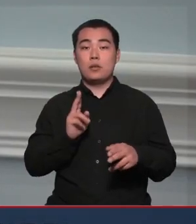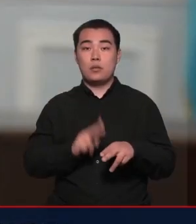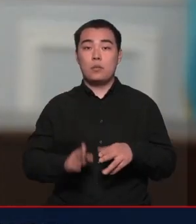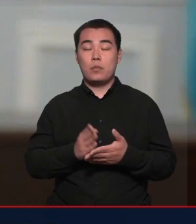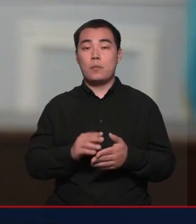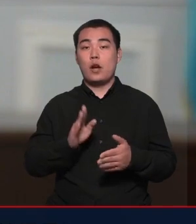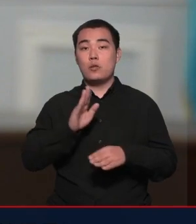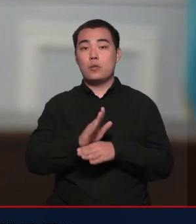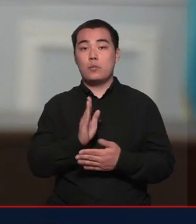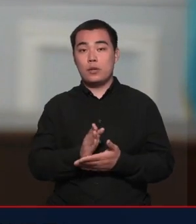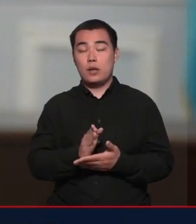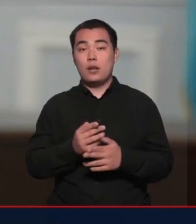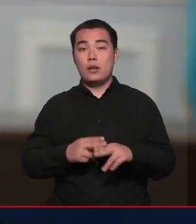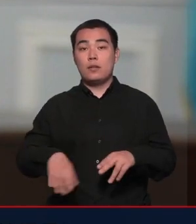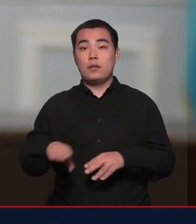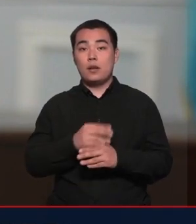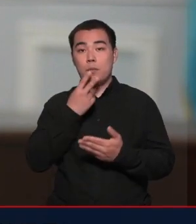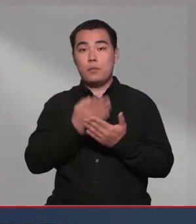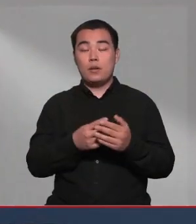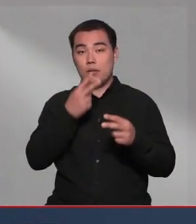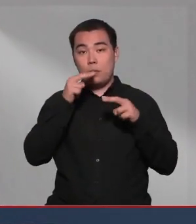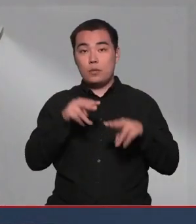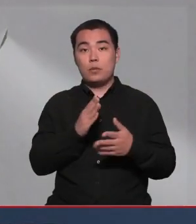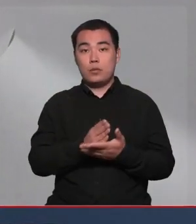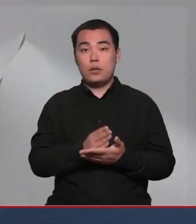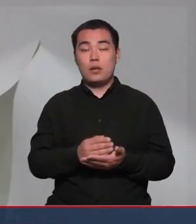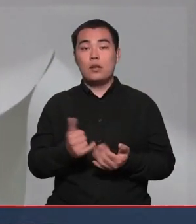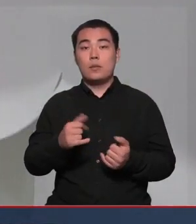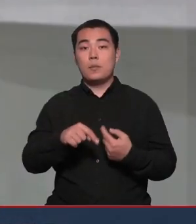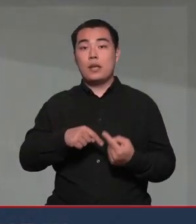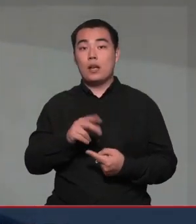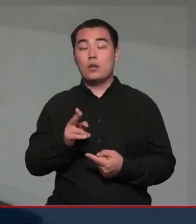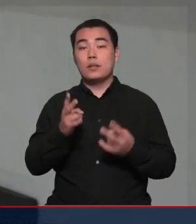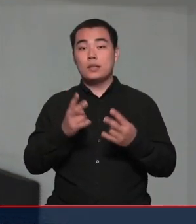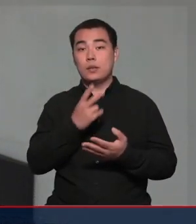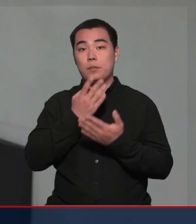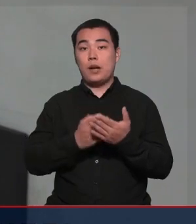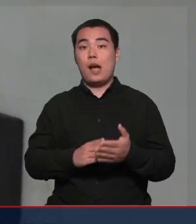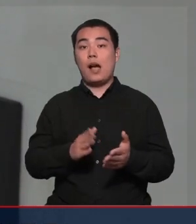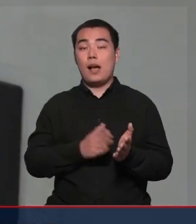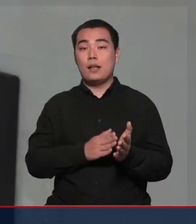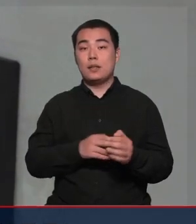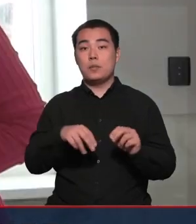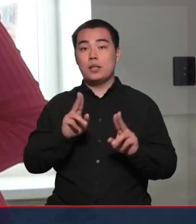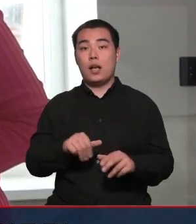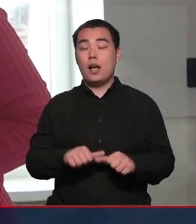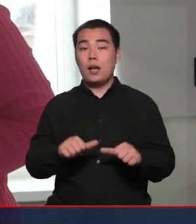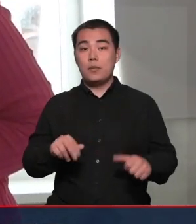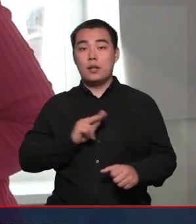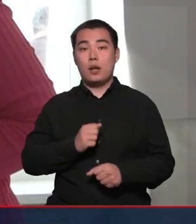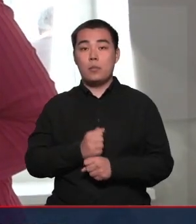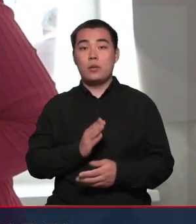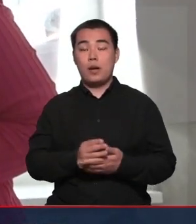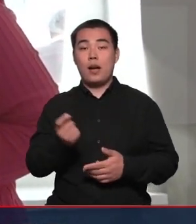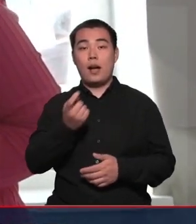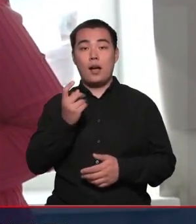отырмыз. Қазір бұның барлығын біз қатаң бақылауда ұстап отырмыз. Кәсіпкерлерге келтірілген мүліктік залалды бағалайтын арнайы комиссиялар жұмыс істейді.